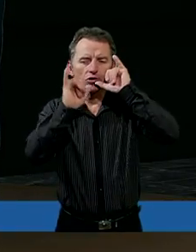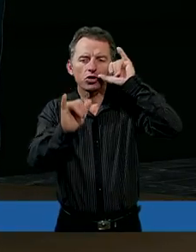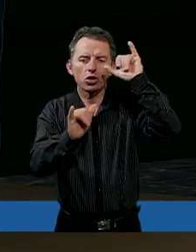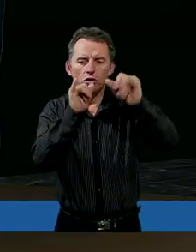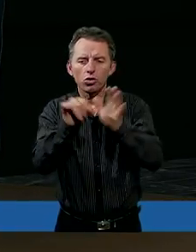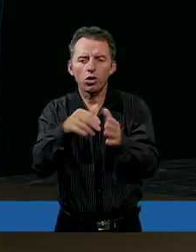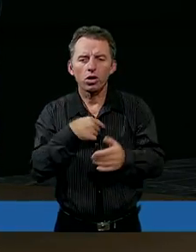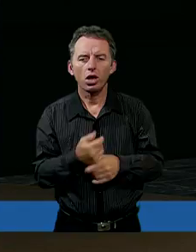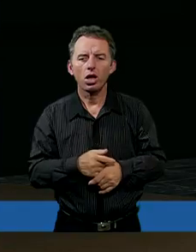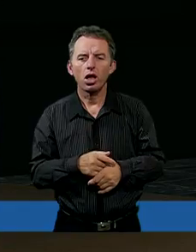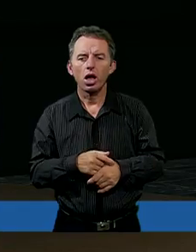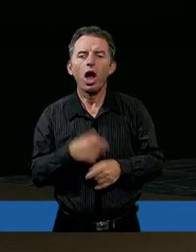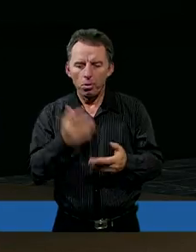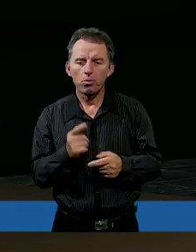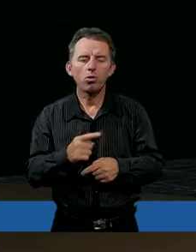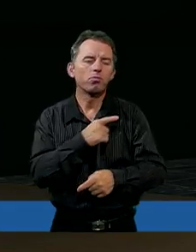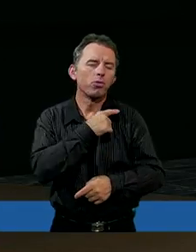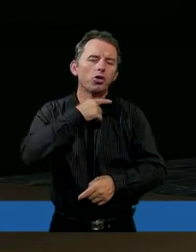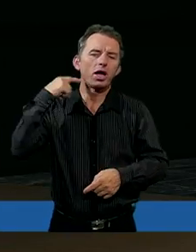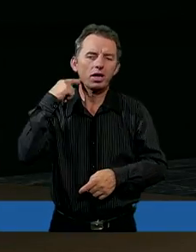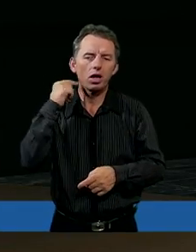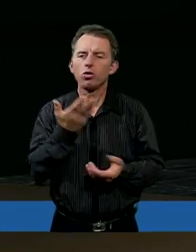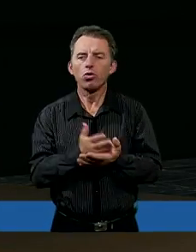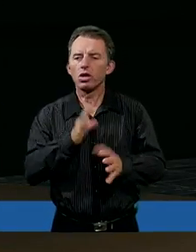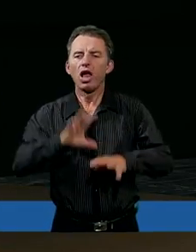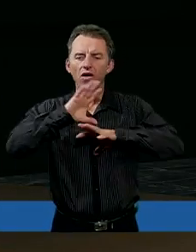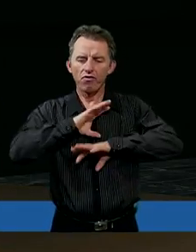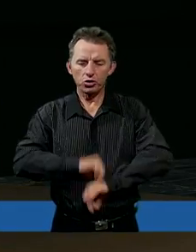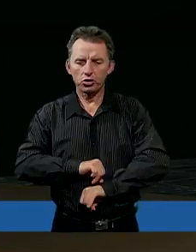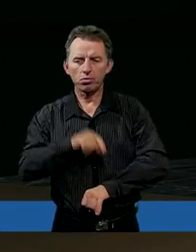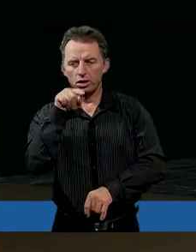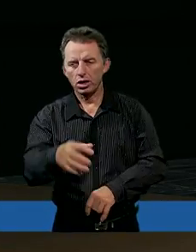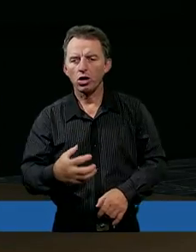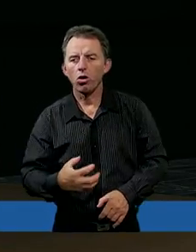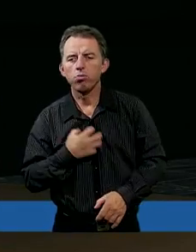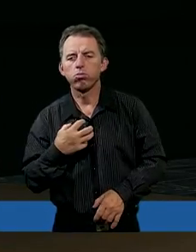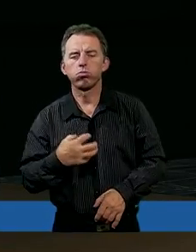mnie tak, żeby mu poderżnąć gardło, bo on już nie wytrzyma z tego bólu.